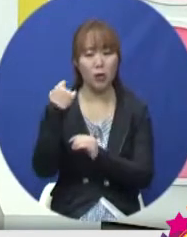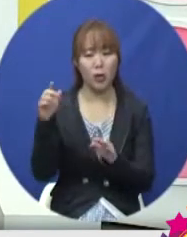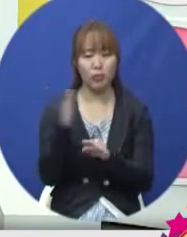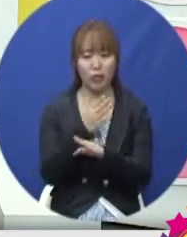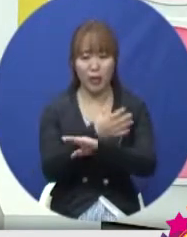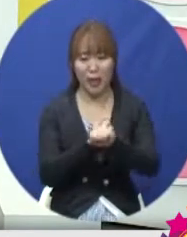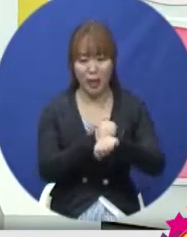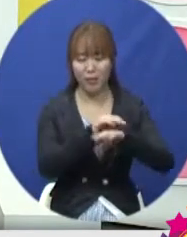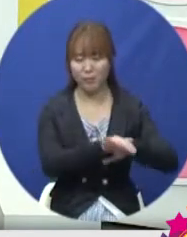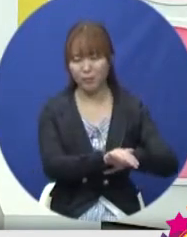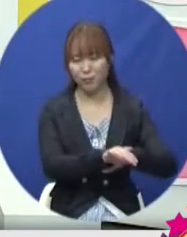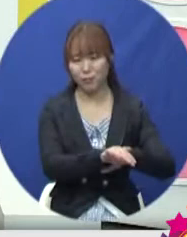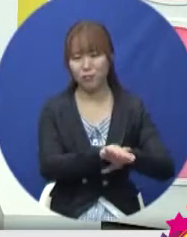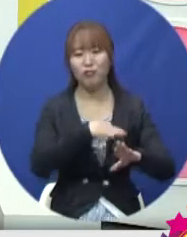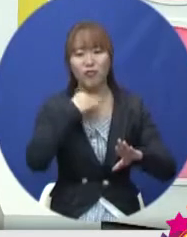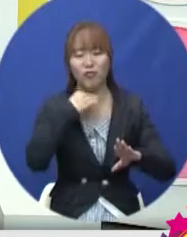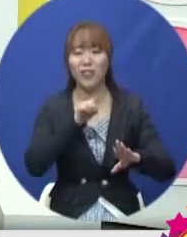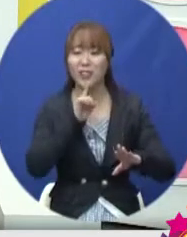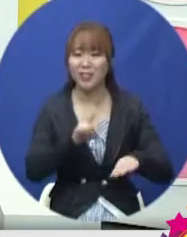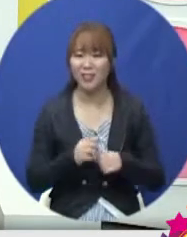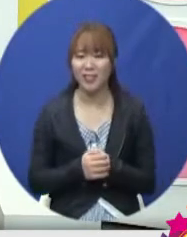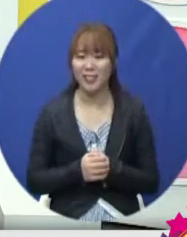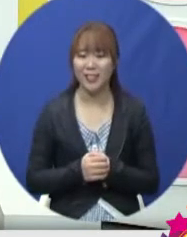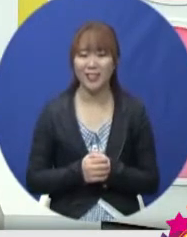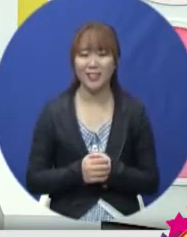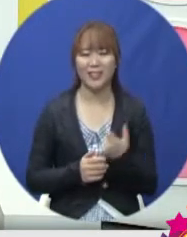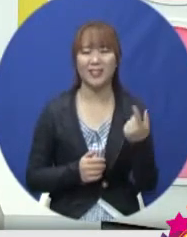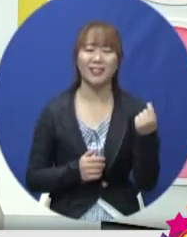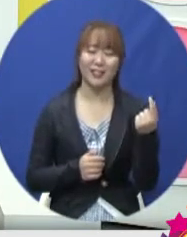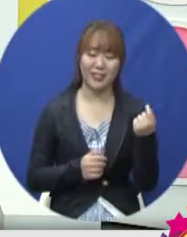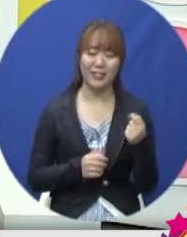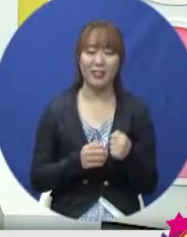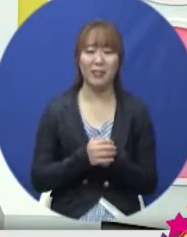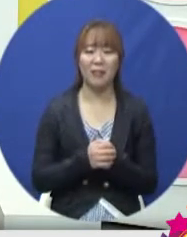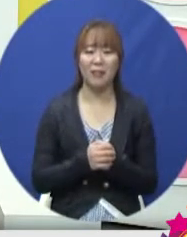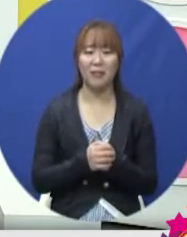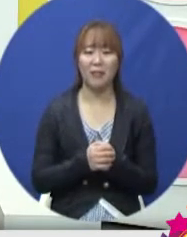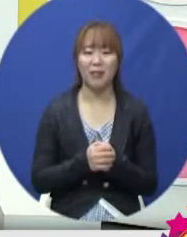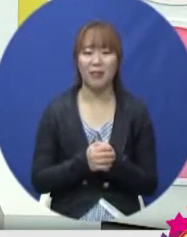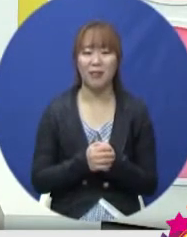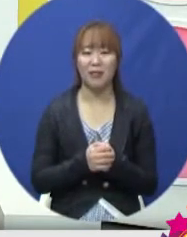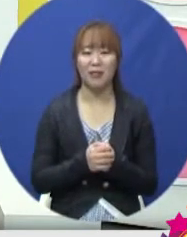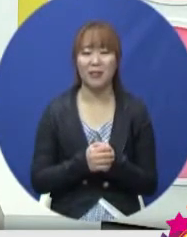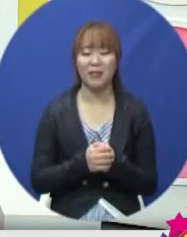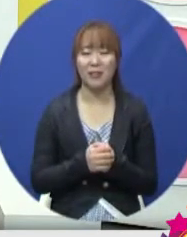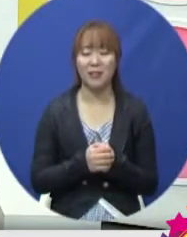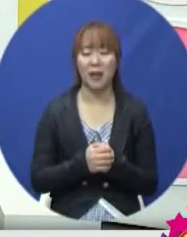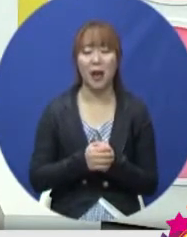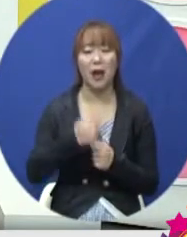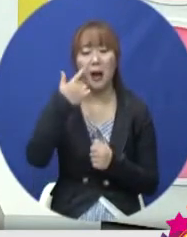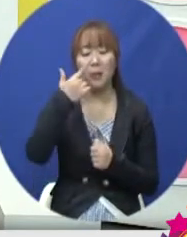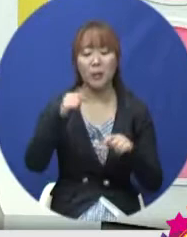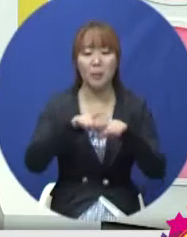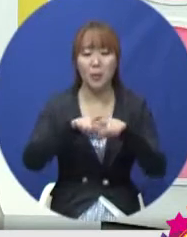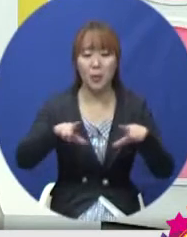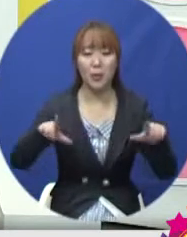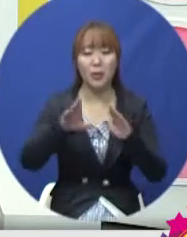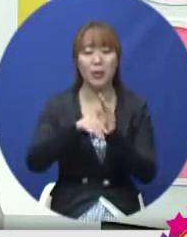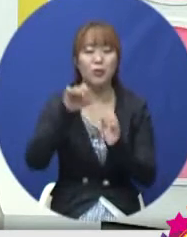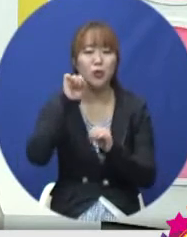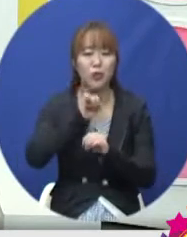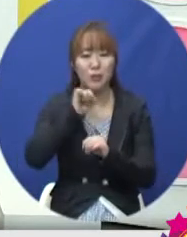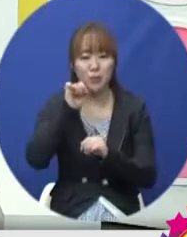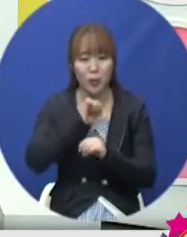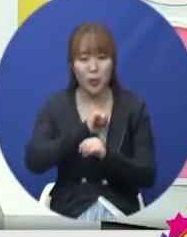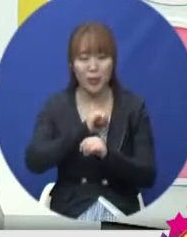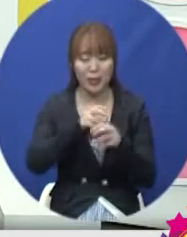또 예약 참여로 기다려 주셨네요. 예. 네. 아, 야. 우리 아버님은 평상시에 취미로